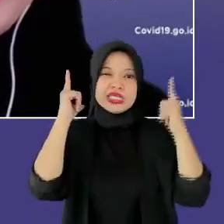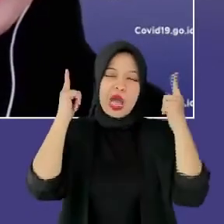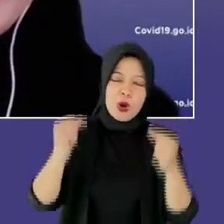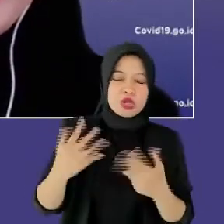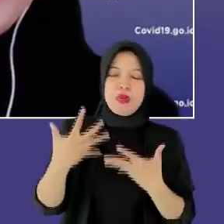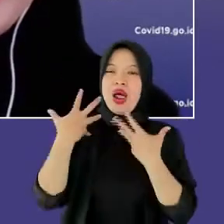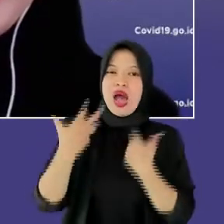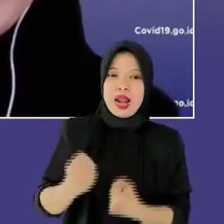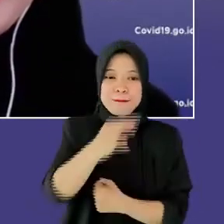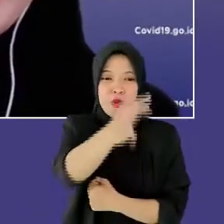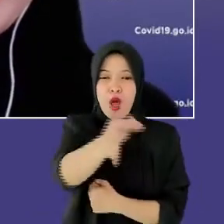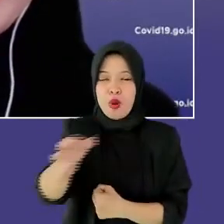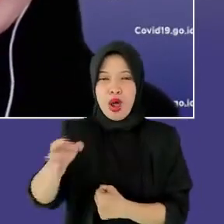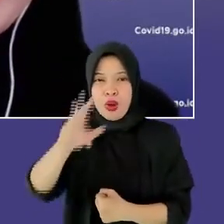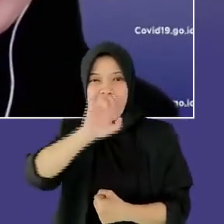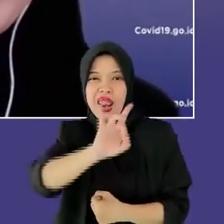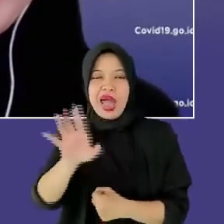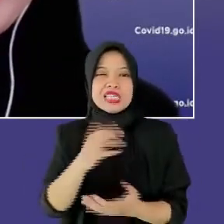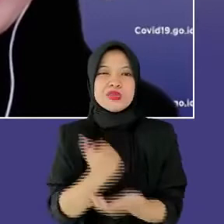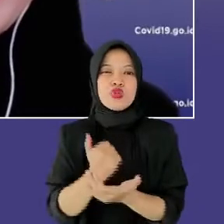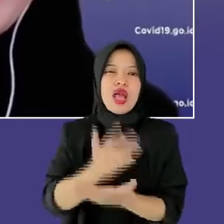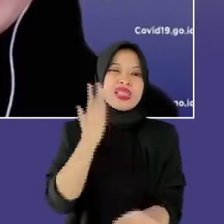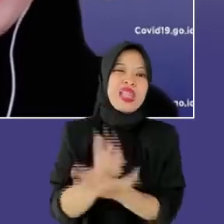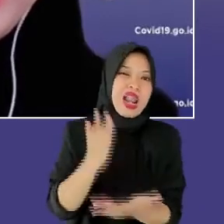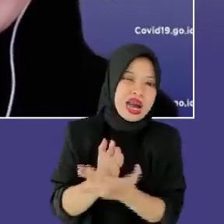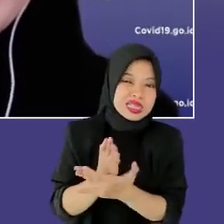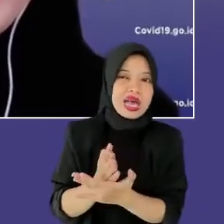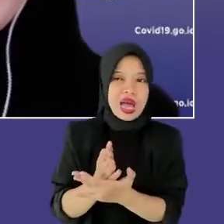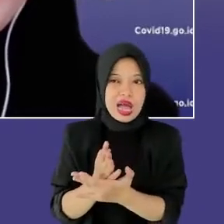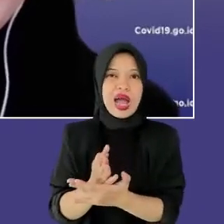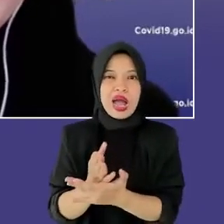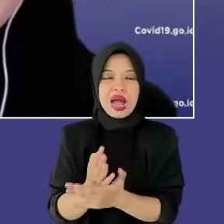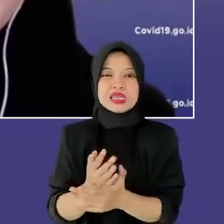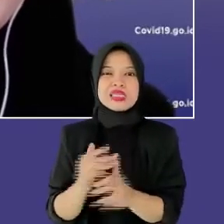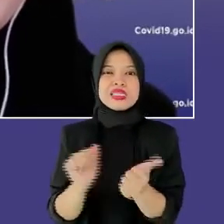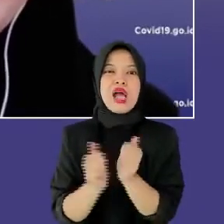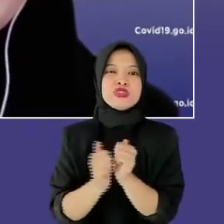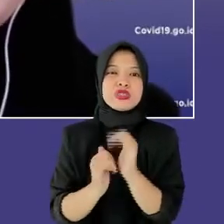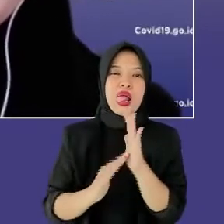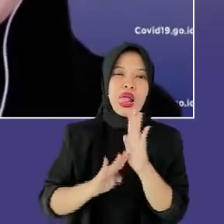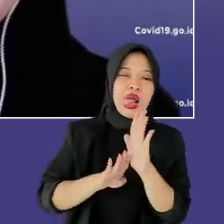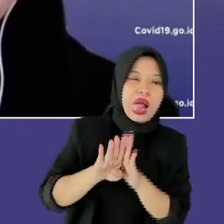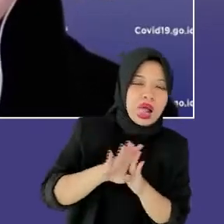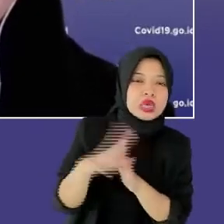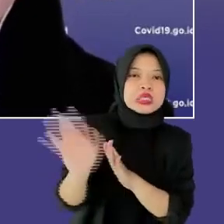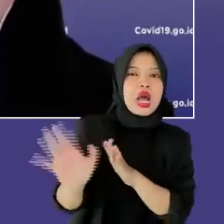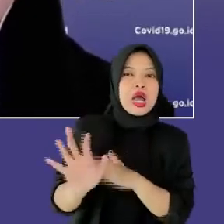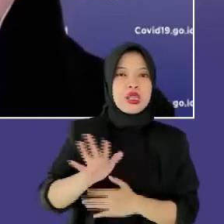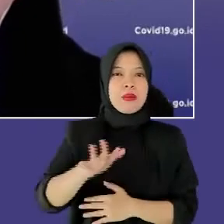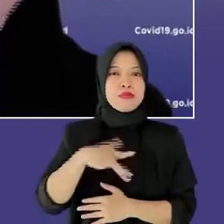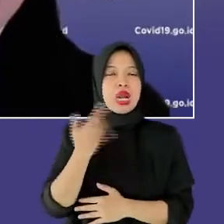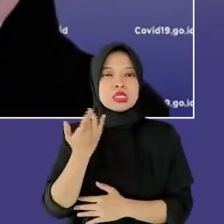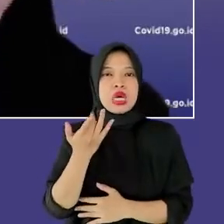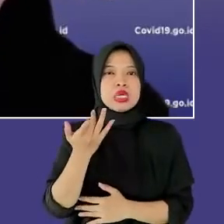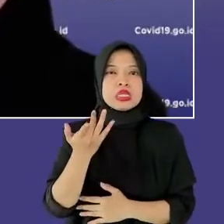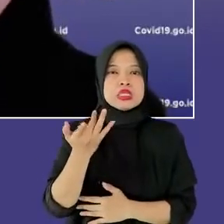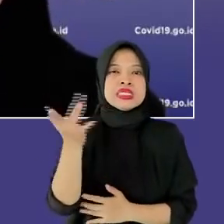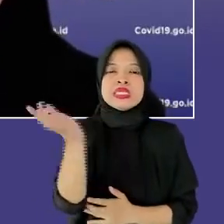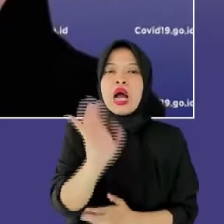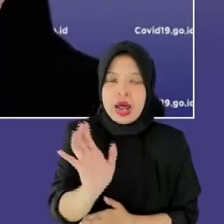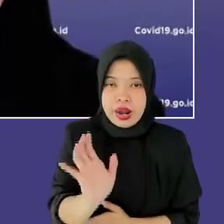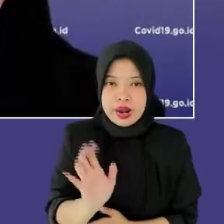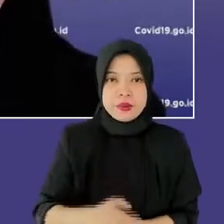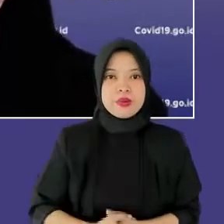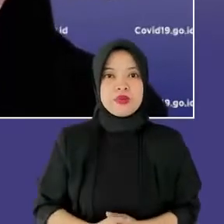nanti pulau-pulau lain yang memang agak telat sebetulnya ya meningkatnya si kasus ini, gak perlu kemudian merasakan seperti apa yang kita rasakan.